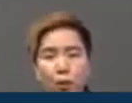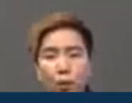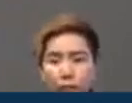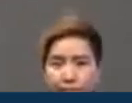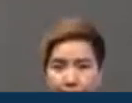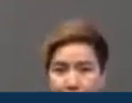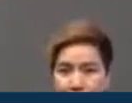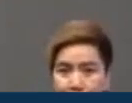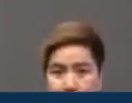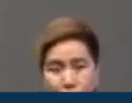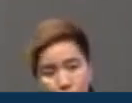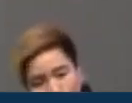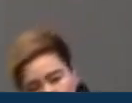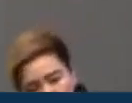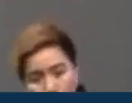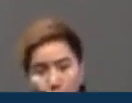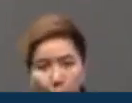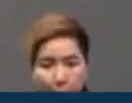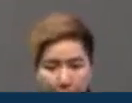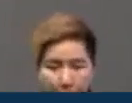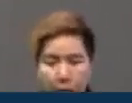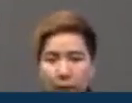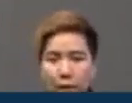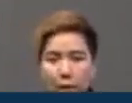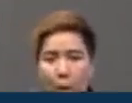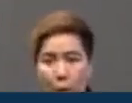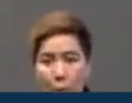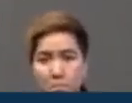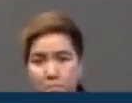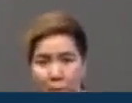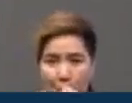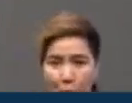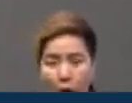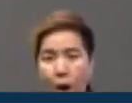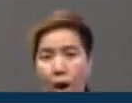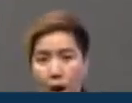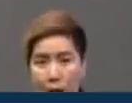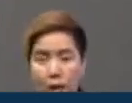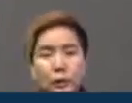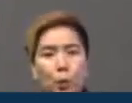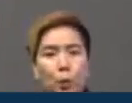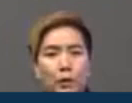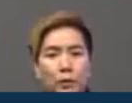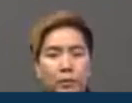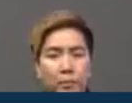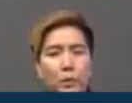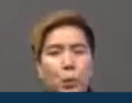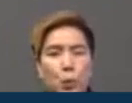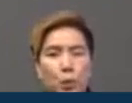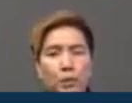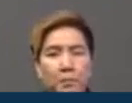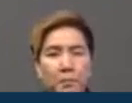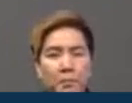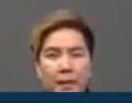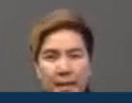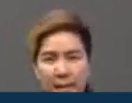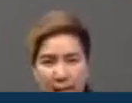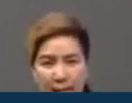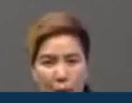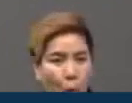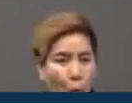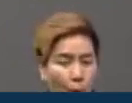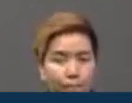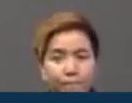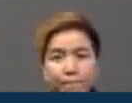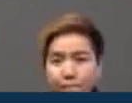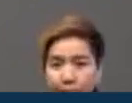าเร่งรัดการพัฒนาอาจจะมีข้อตกลงมีปฏิญญาอีกหลายฉบับที่จะออกมานะครับที่จะผลักดันก็จะต้องเพิ่มบทบาทในการลดอุปสรร